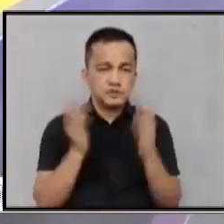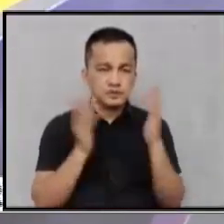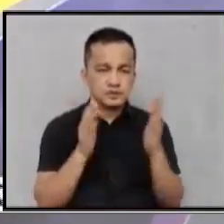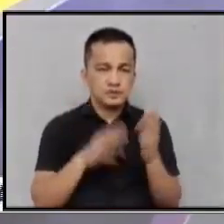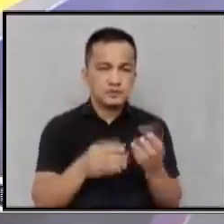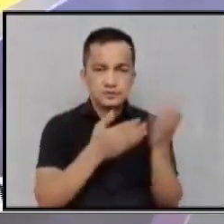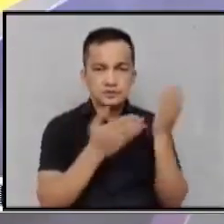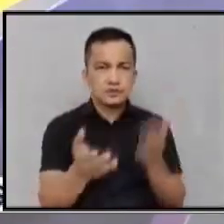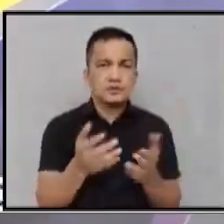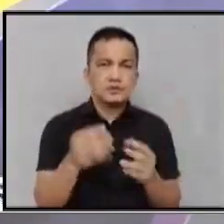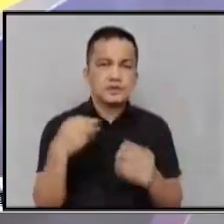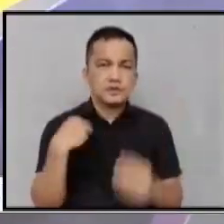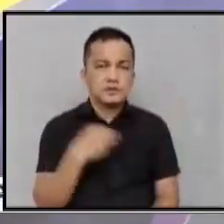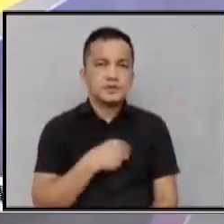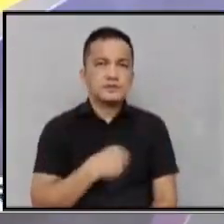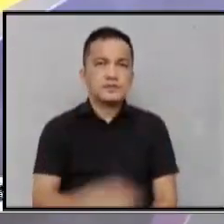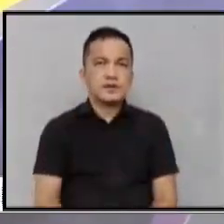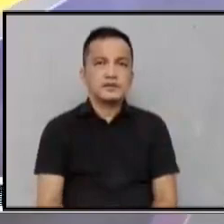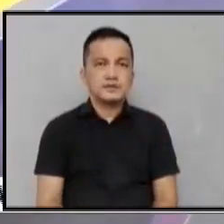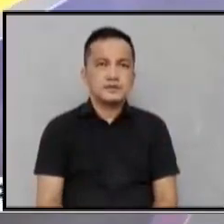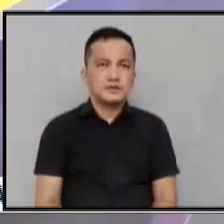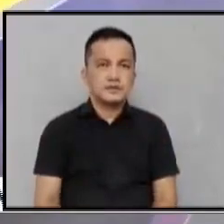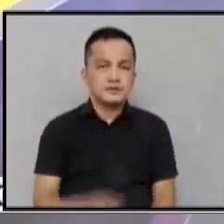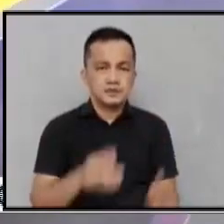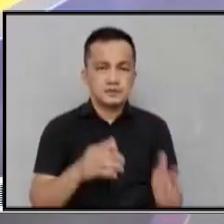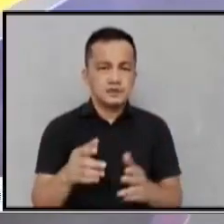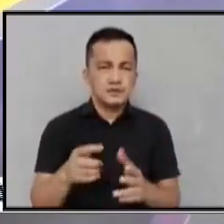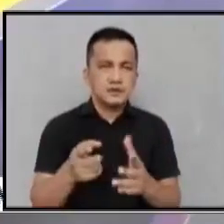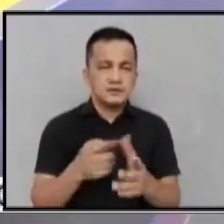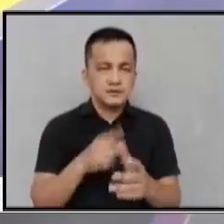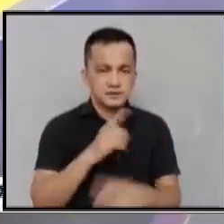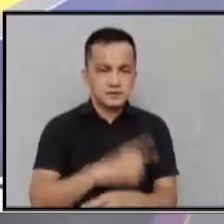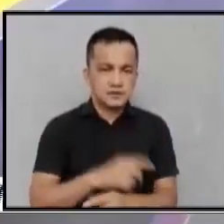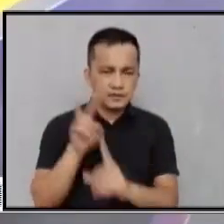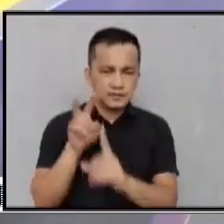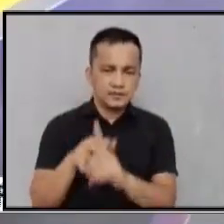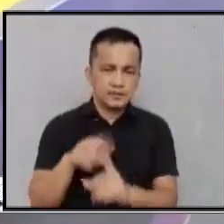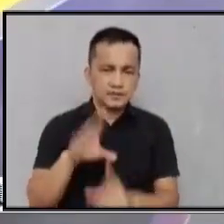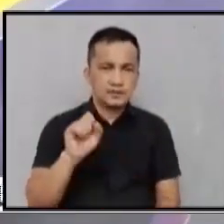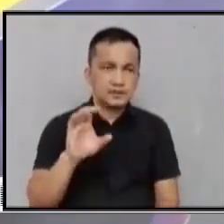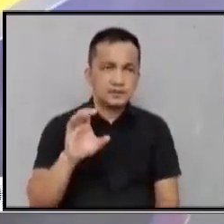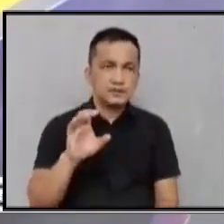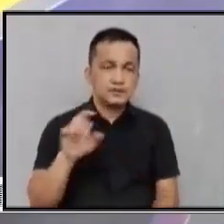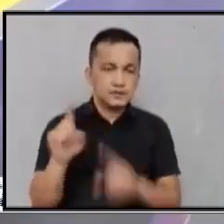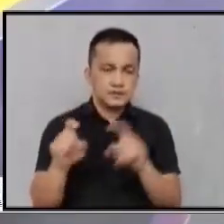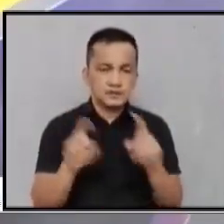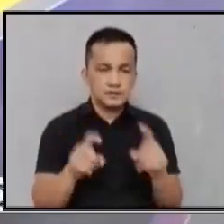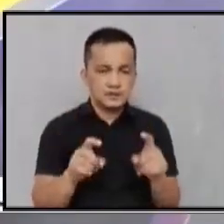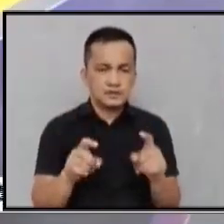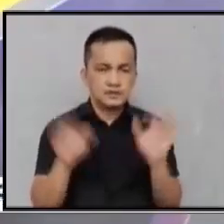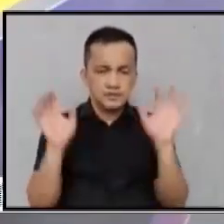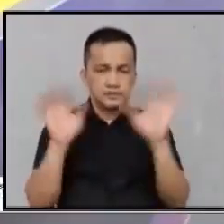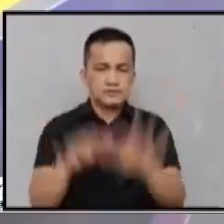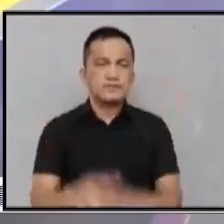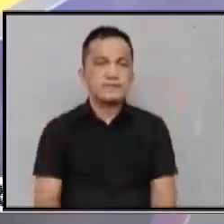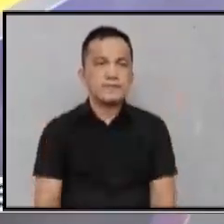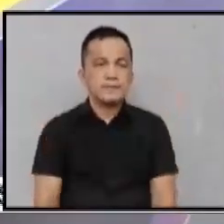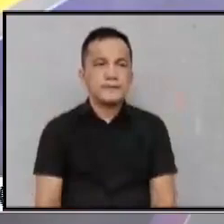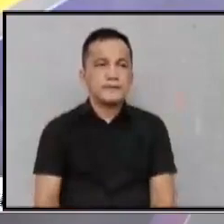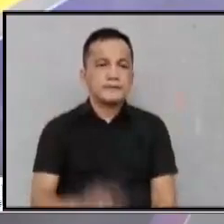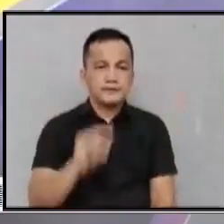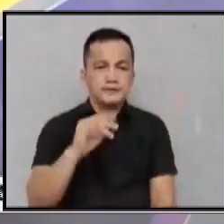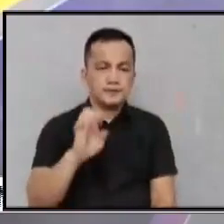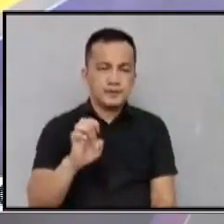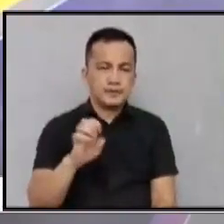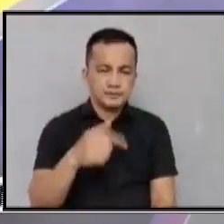miyembro. Samantala, first day ng filing ng application para sa civil service examination, dinagsa si Mike Bartolome sa report. Rise and